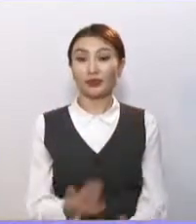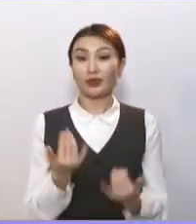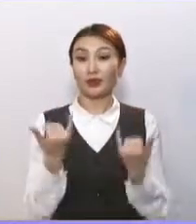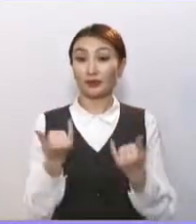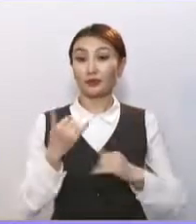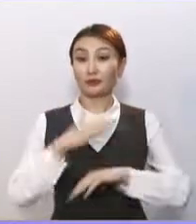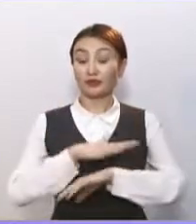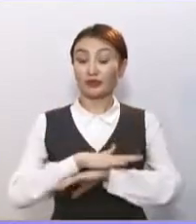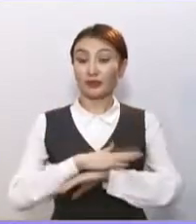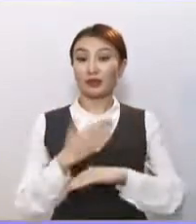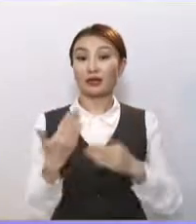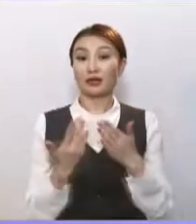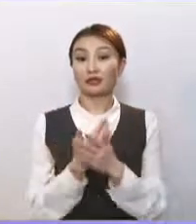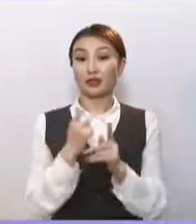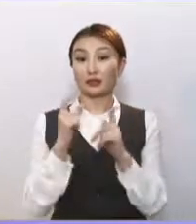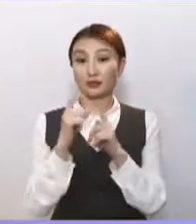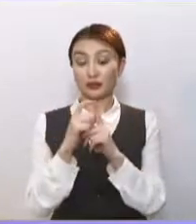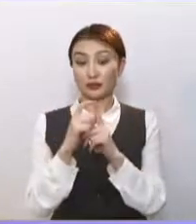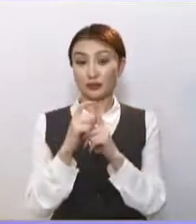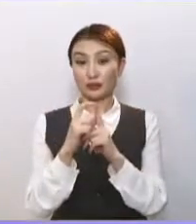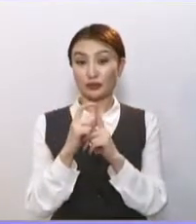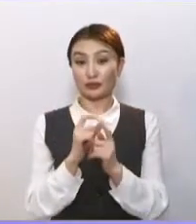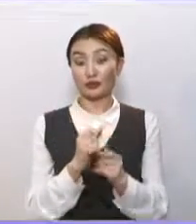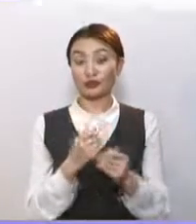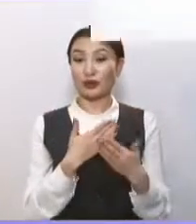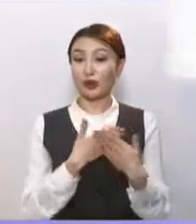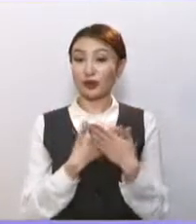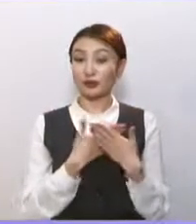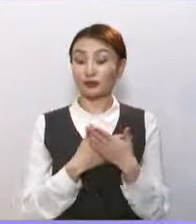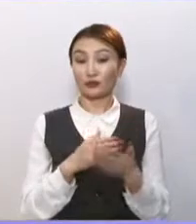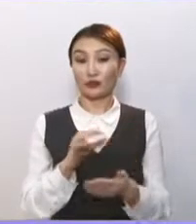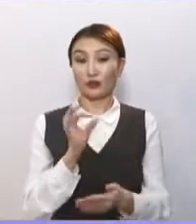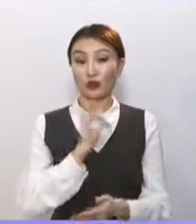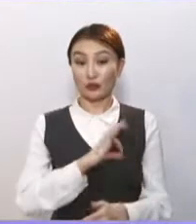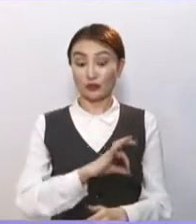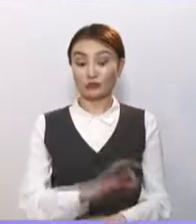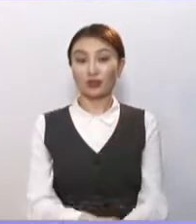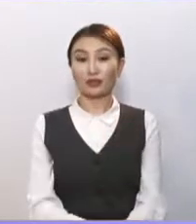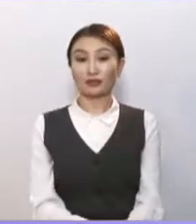Бүгүнкү сабакта жаңы сөздөрдү кепте активдүү колдоносуңар.